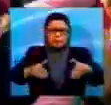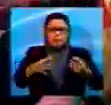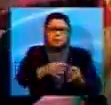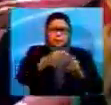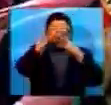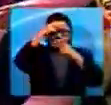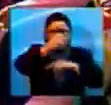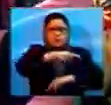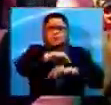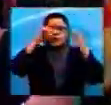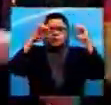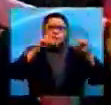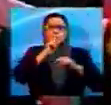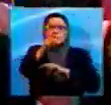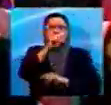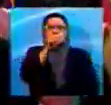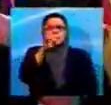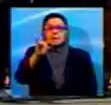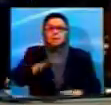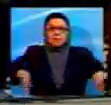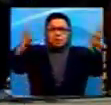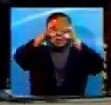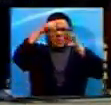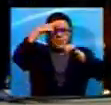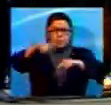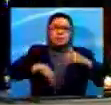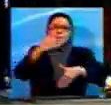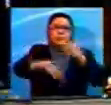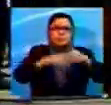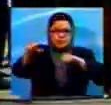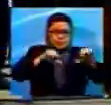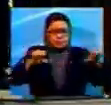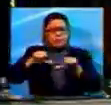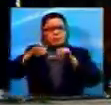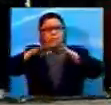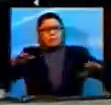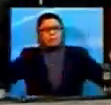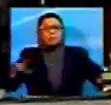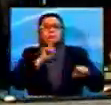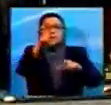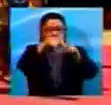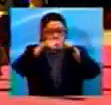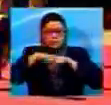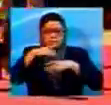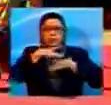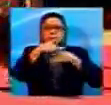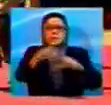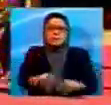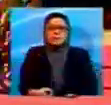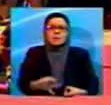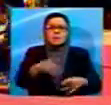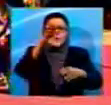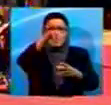memandangkan ia nadi utama kepada kelangsungan aktiviti pelajar yang menarik penglibatan aktif mereka